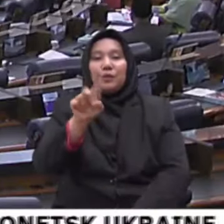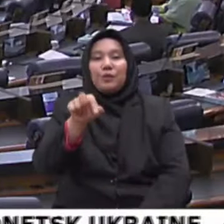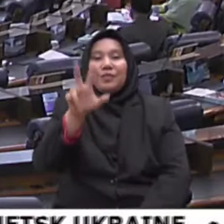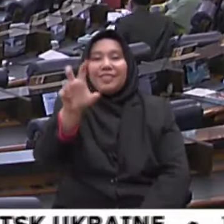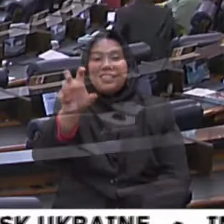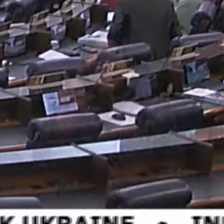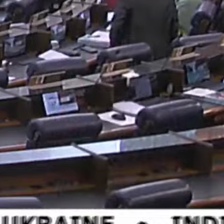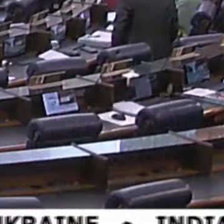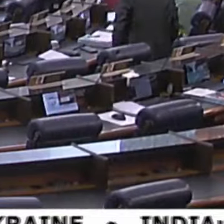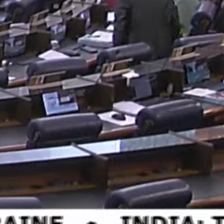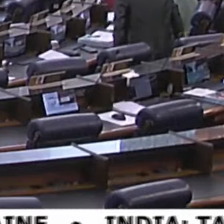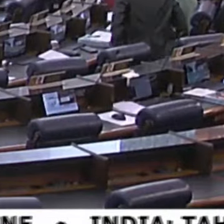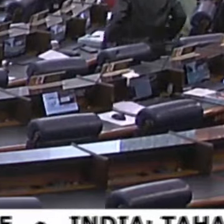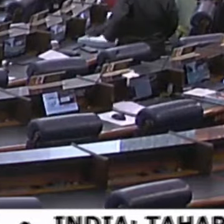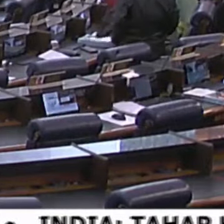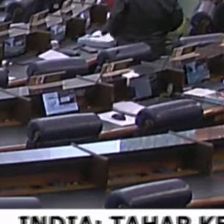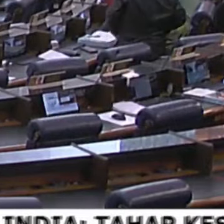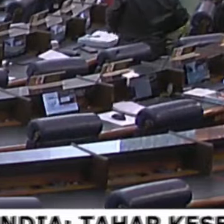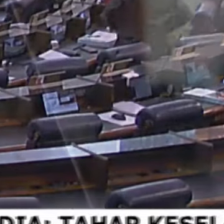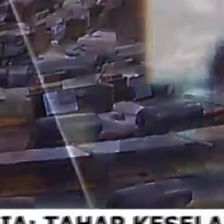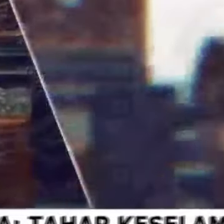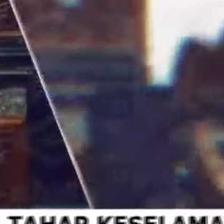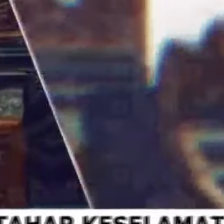kasih. Terima kasih.